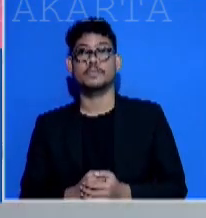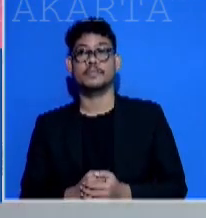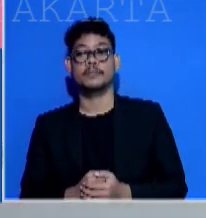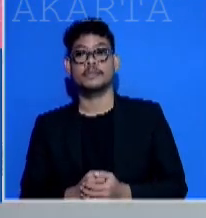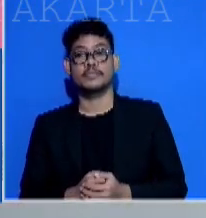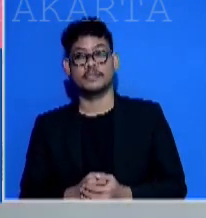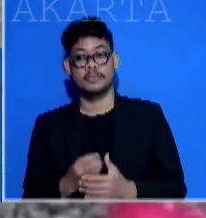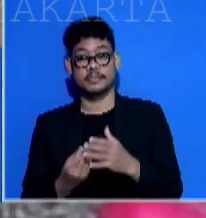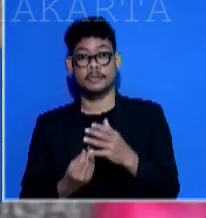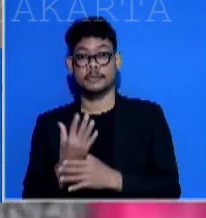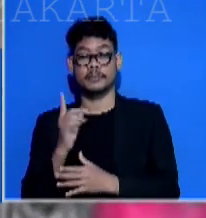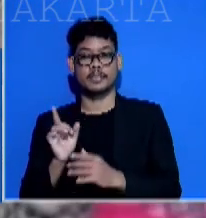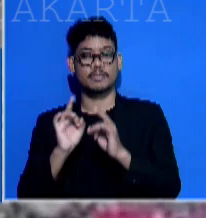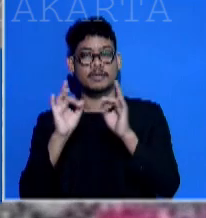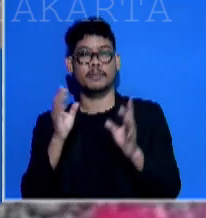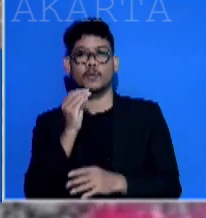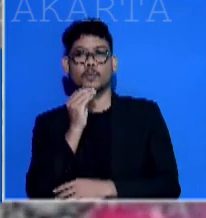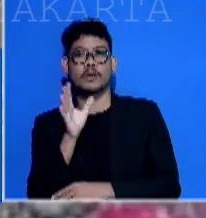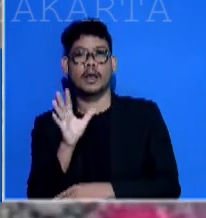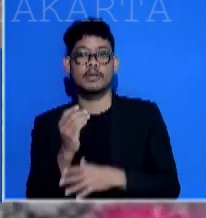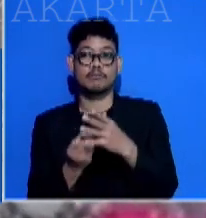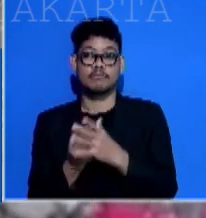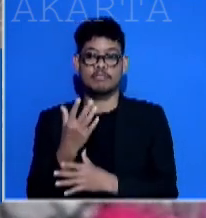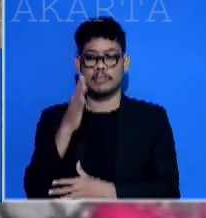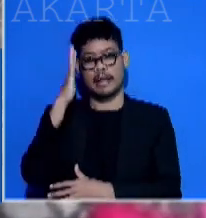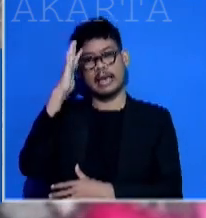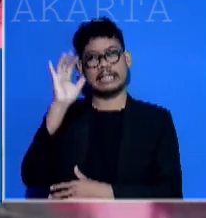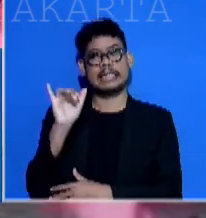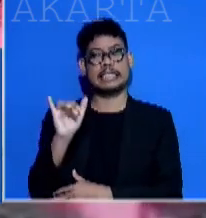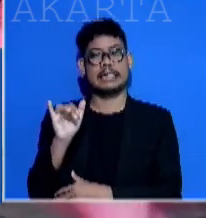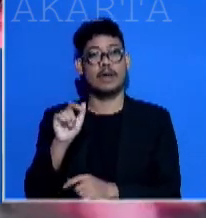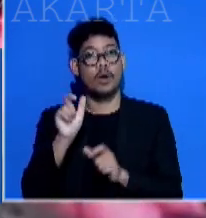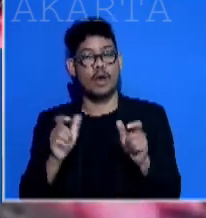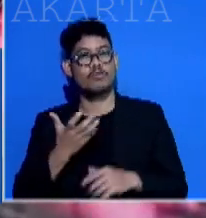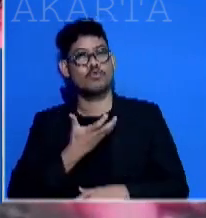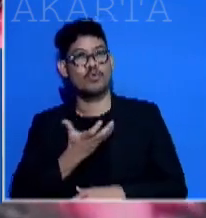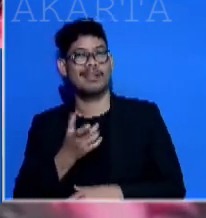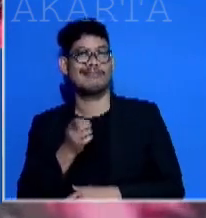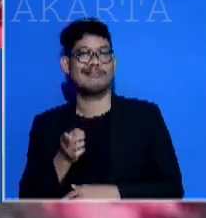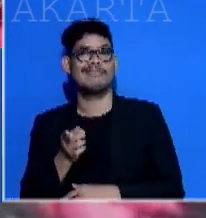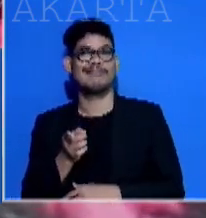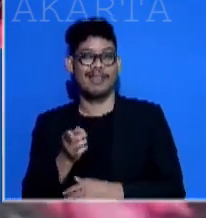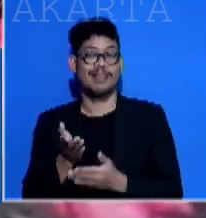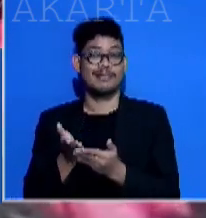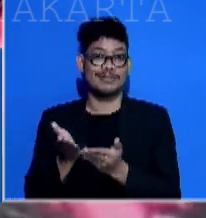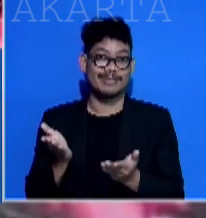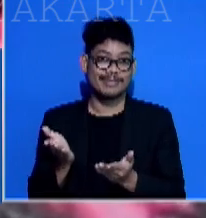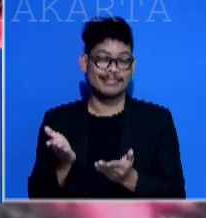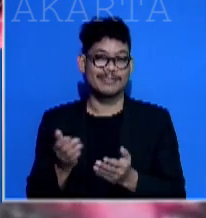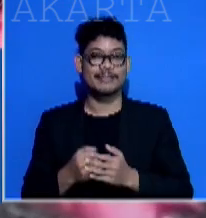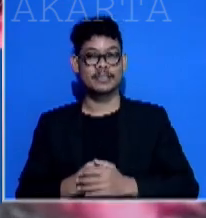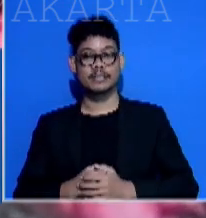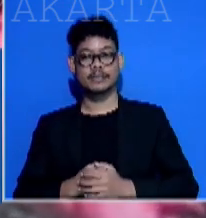Sekaripun ingkang maneka warni sarta wit ingkang gadah cakrik nyeleneh dados kawigatosan mirunggan para sutresna tanaman hias. Wekdal sak